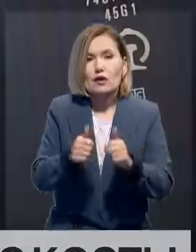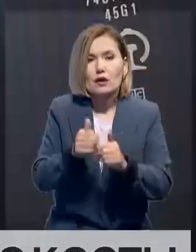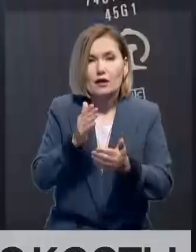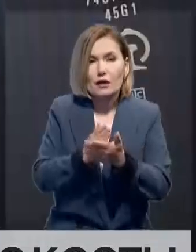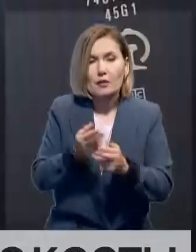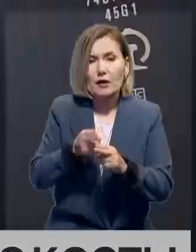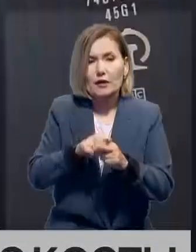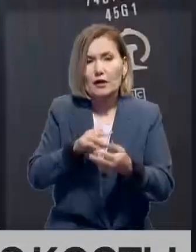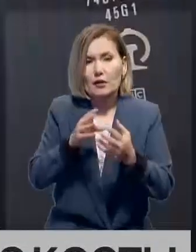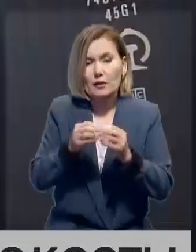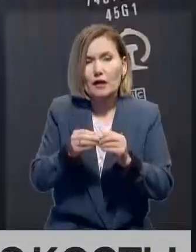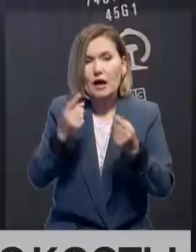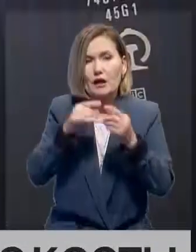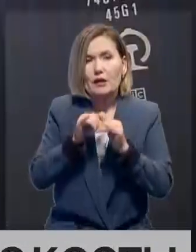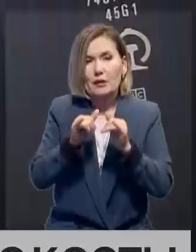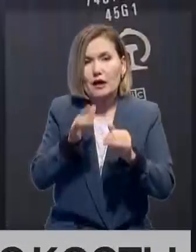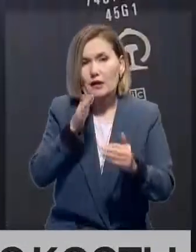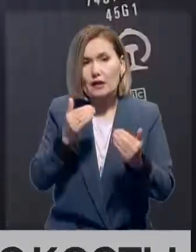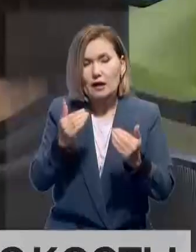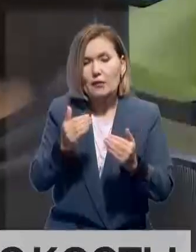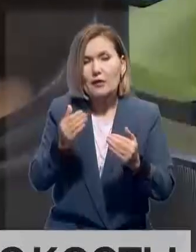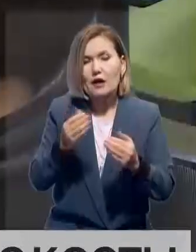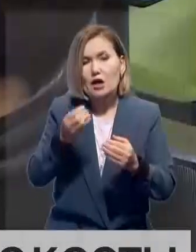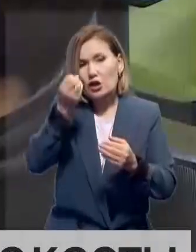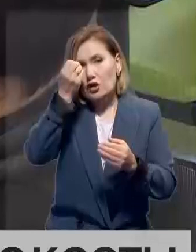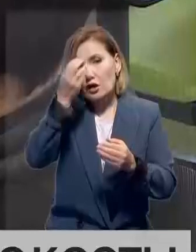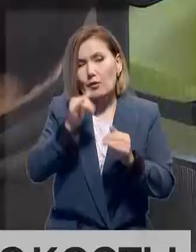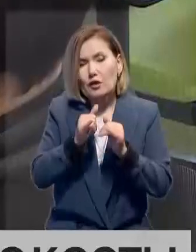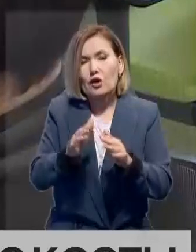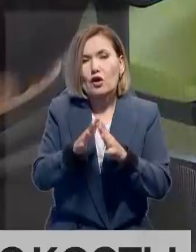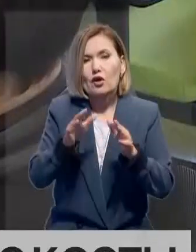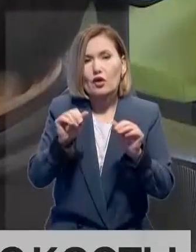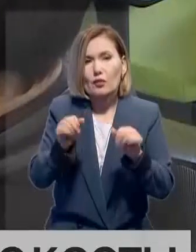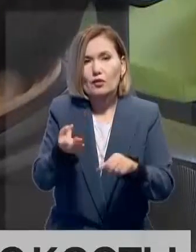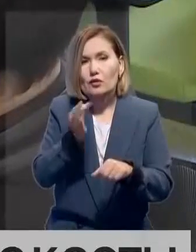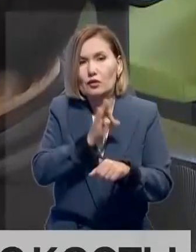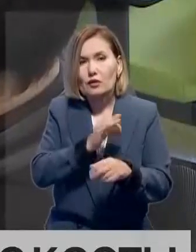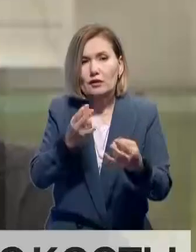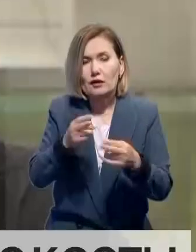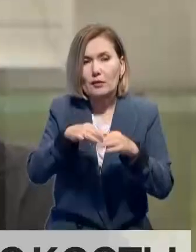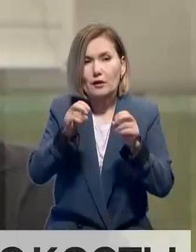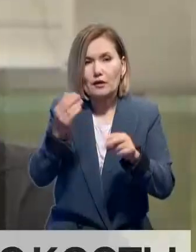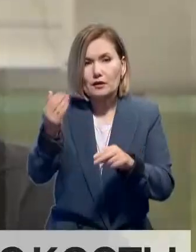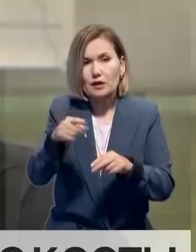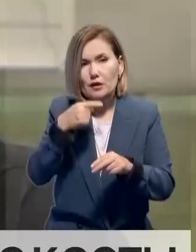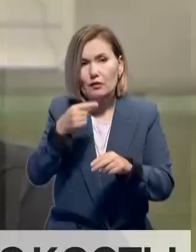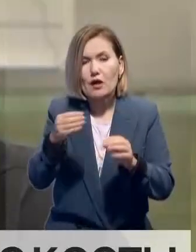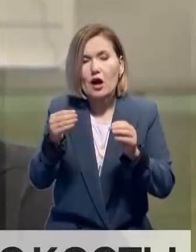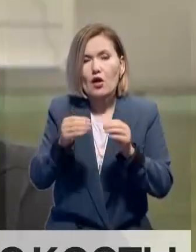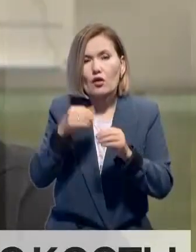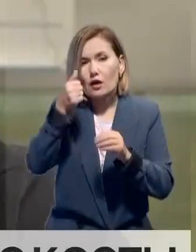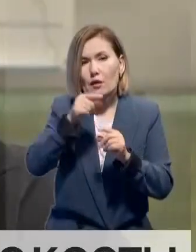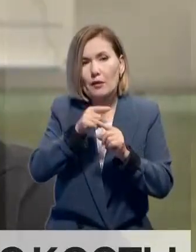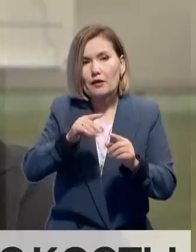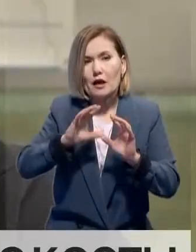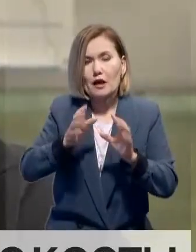орналасқан. Ақпараттық технология дамыған заманда жасанды интеллекттің мүмкіндігін де естен шығаруға болмайды. Сарапшылардың сөзінше 10 жылдан